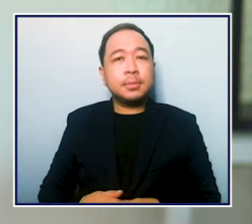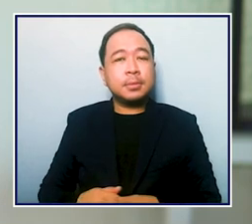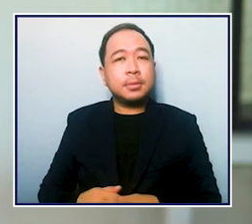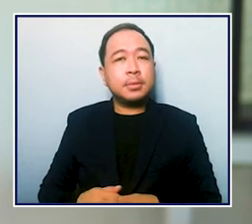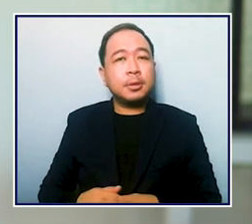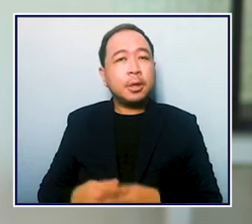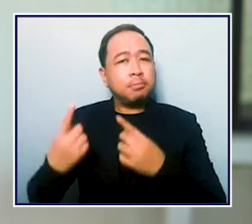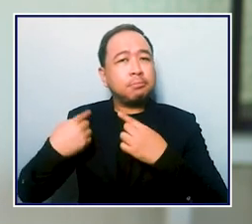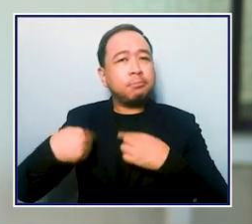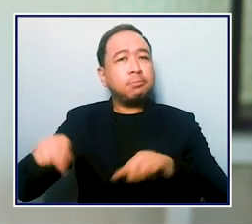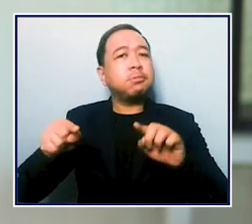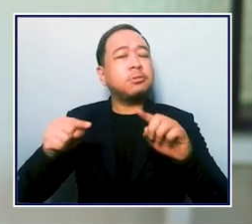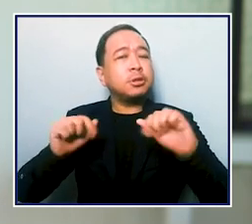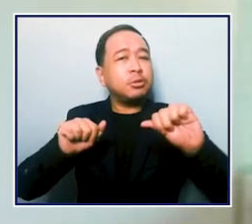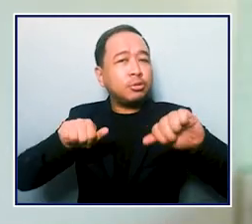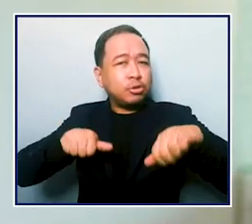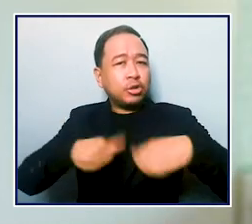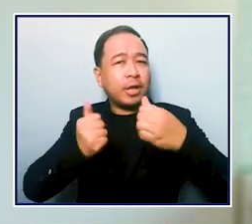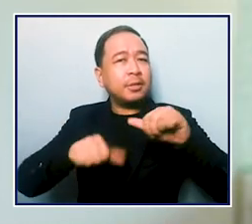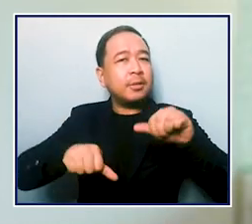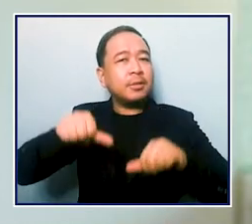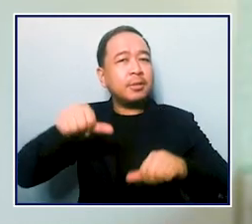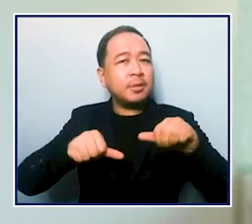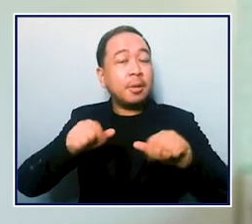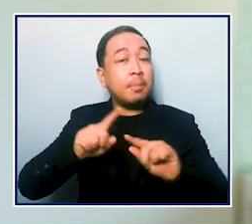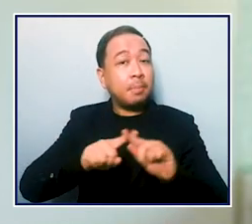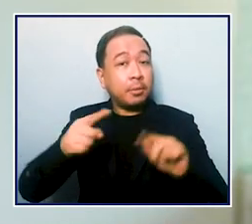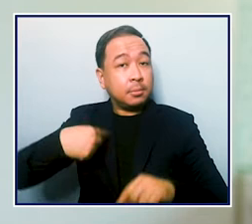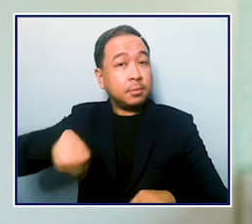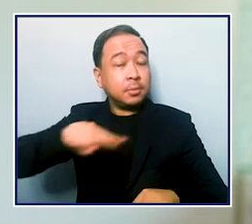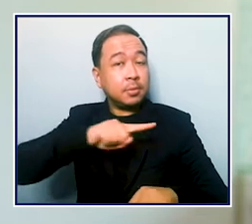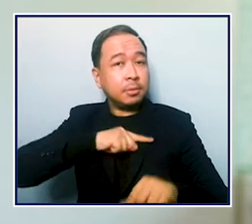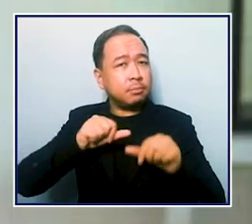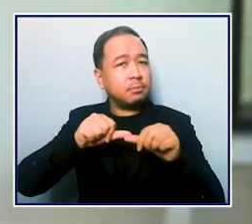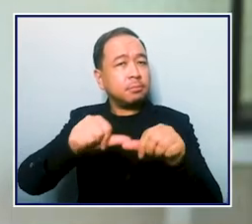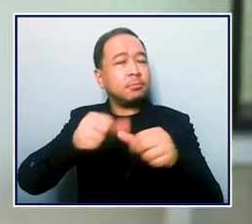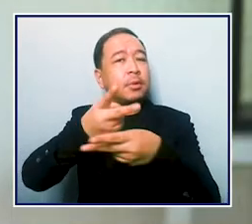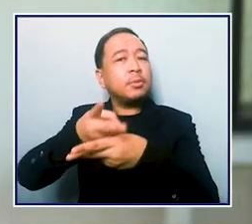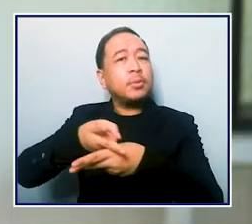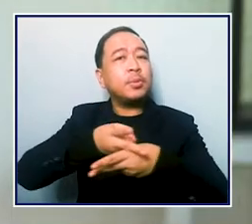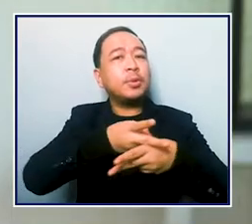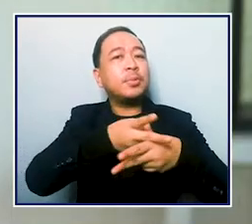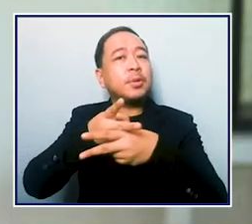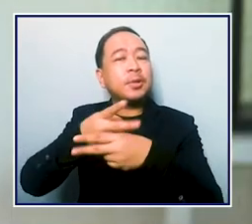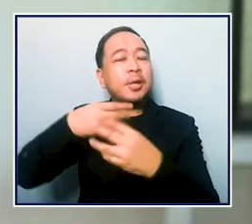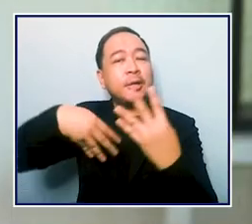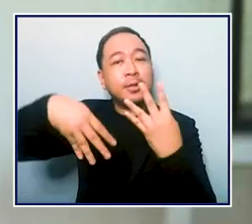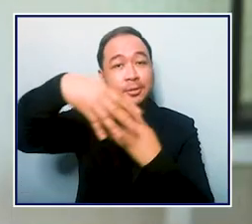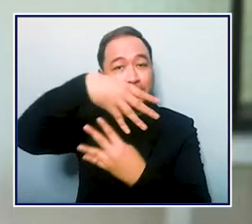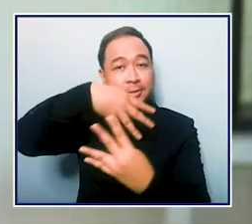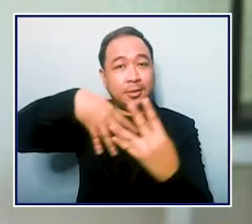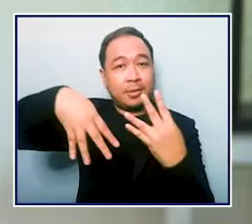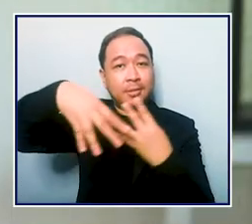sa gitna ng pagsubok at pagdududa, may isang bagay tayong tiyak na maasahan. At yan ang ating